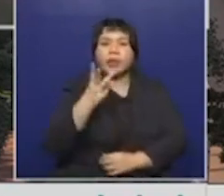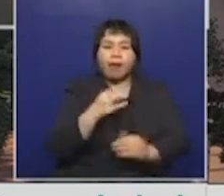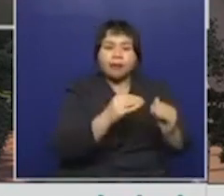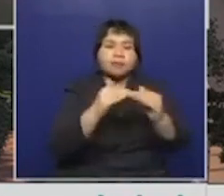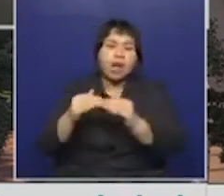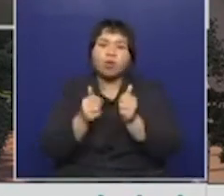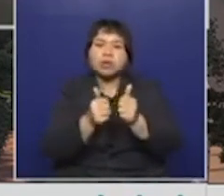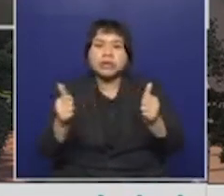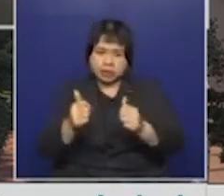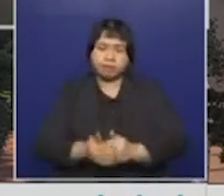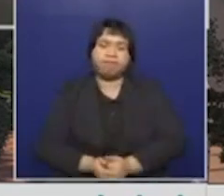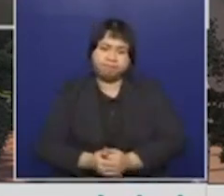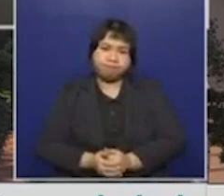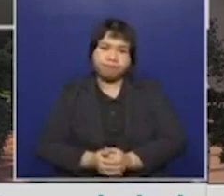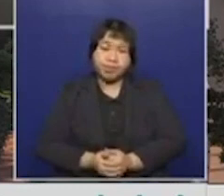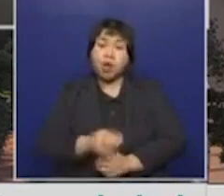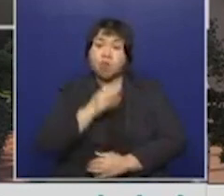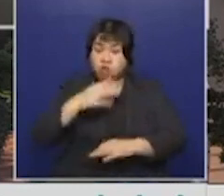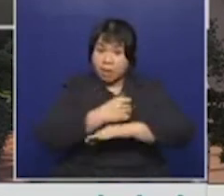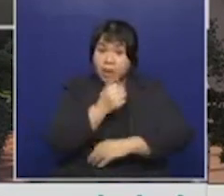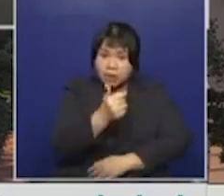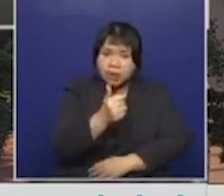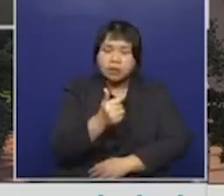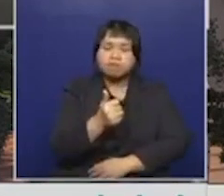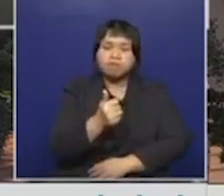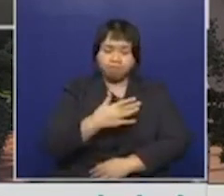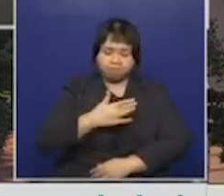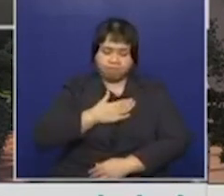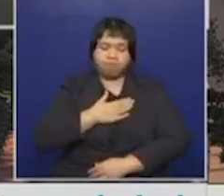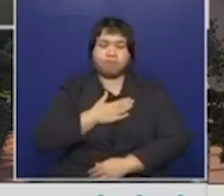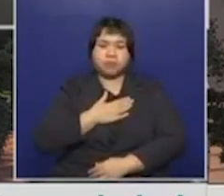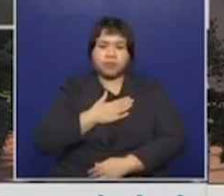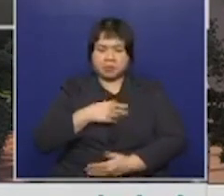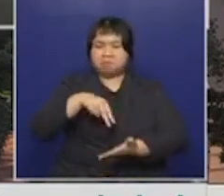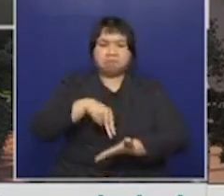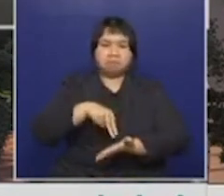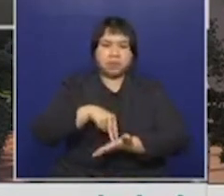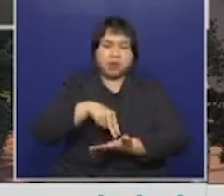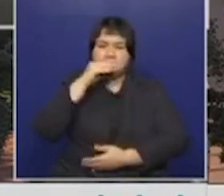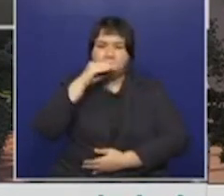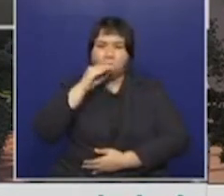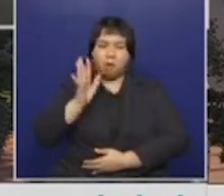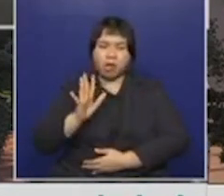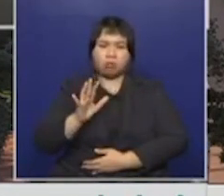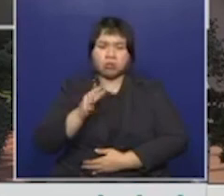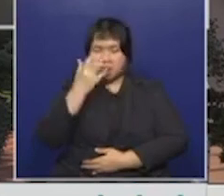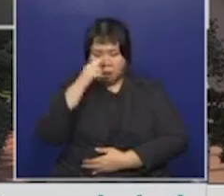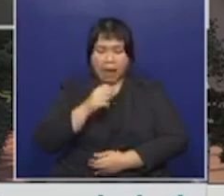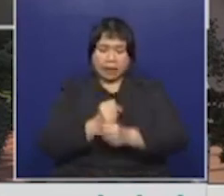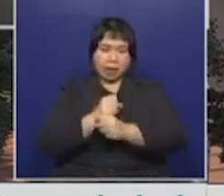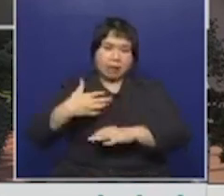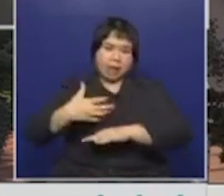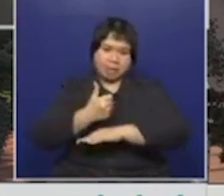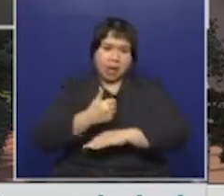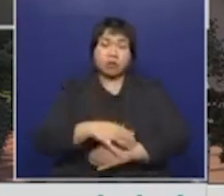ที่ดีและไม่ลืมน้ำจากรัฐถ้าการเมืองดีนี้ฉันคงไม่ต้องมายืนอยู่ตรงนี้ตอนนี้จุดนี้เราเป็นในฐานะนักการเมือง